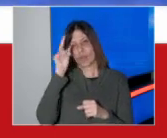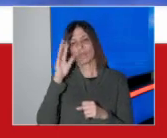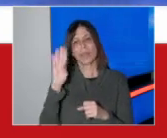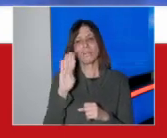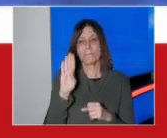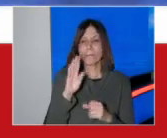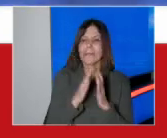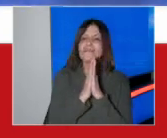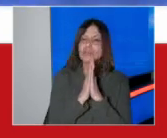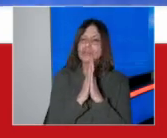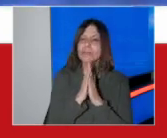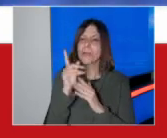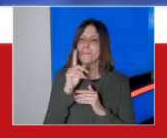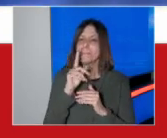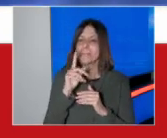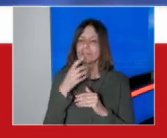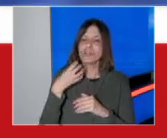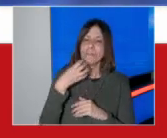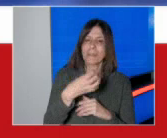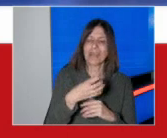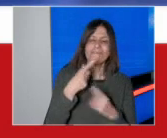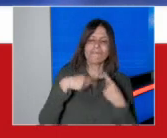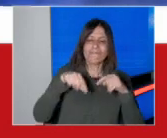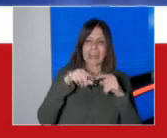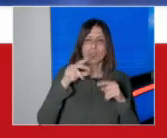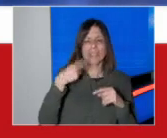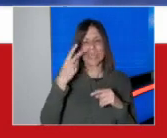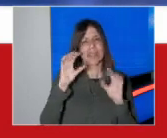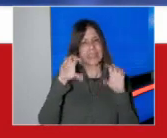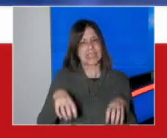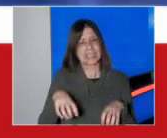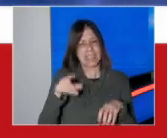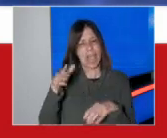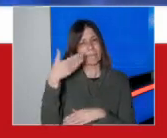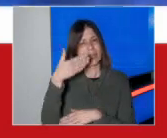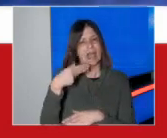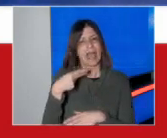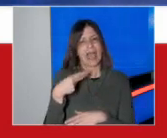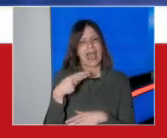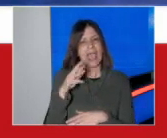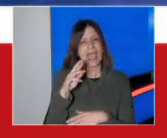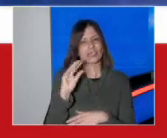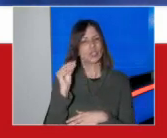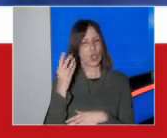ונתניהו בעצם מבקשים שמי שימנה את הוועדה הזאת יהיה נשיא המדינה הרצוג. מה אתה חושב על הדרישה